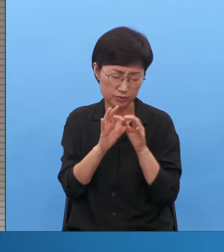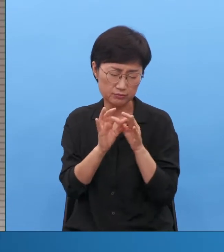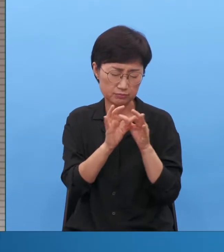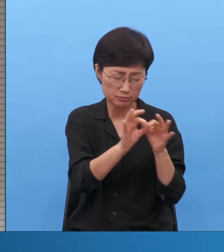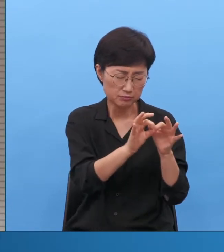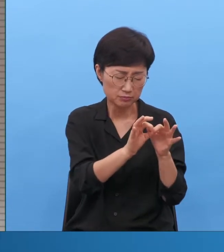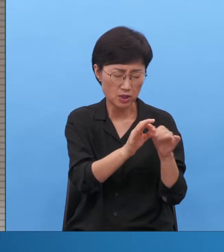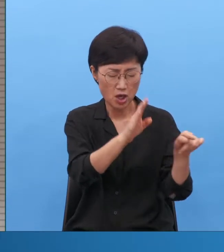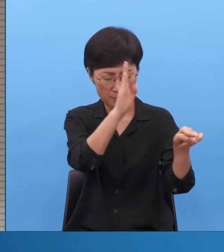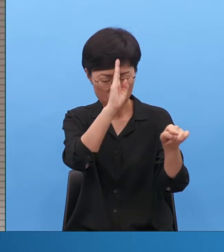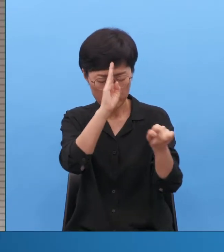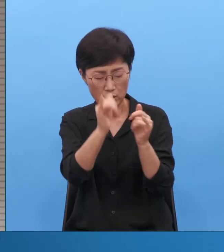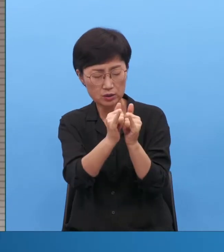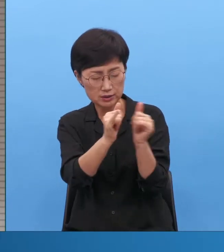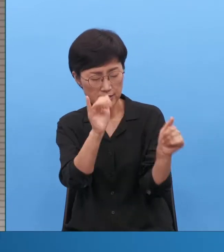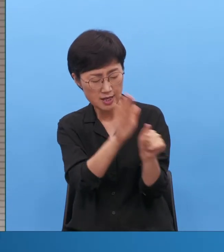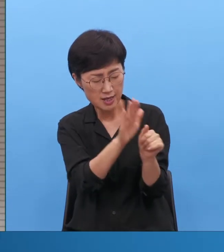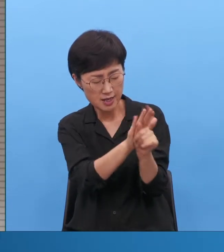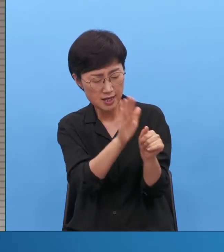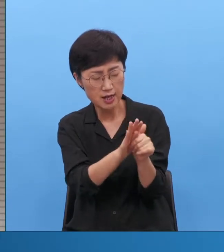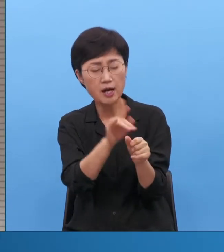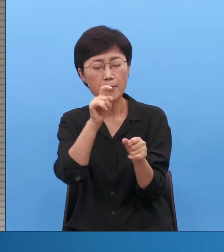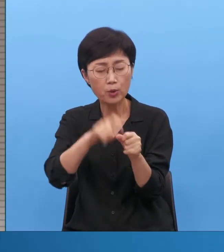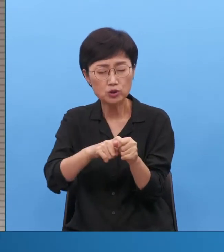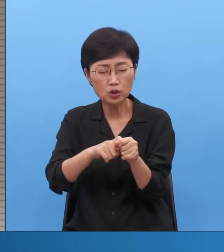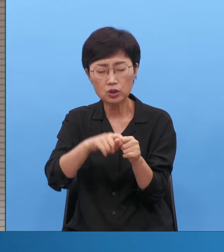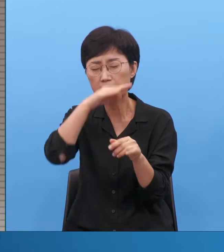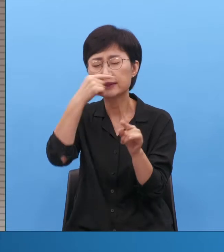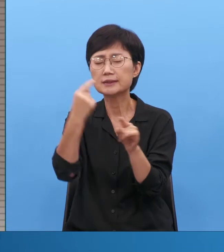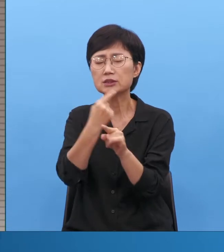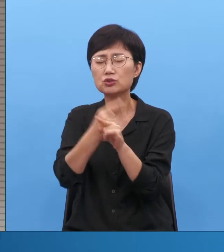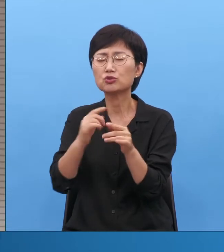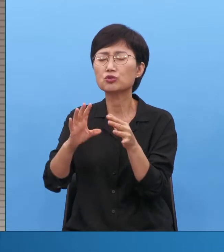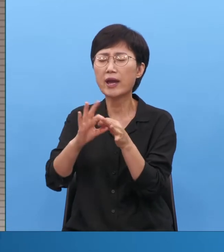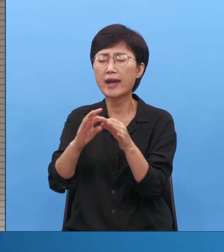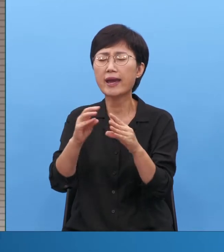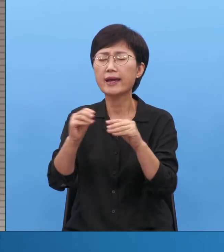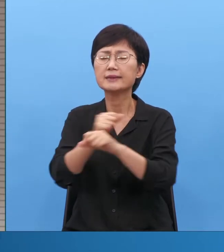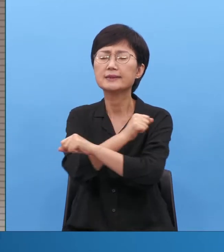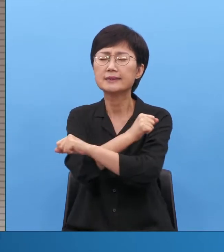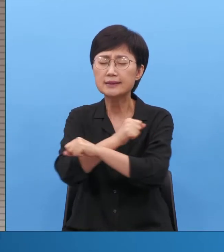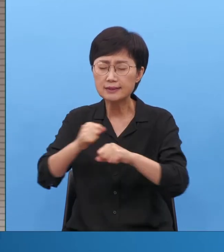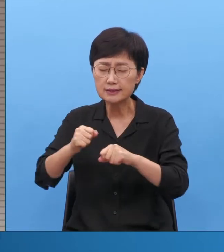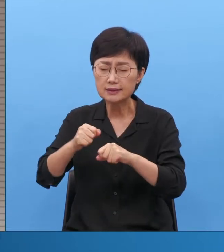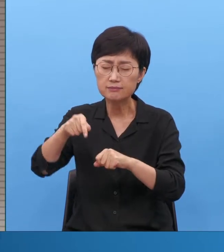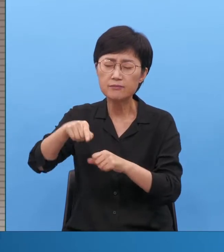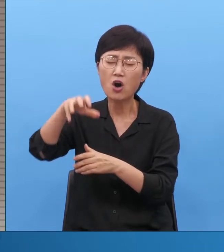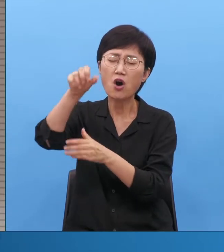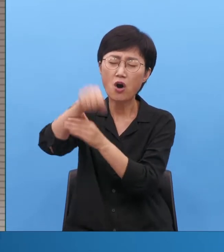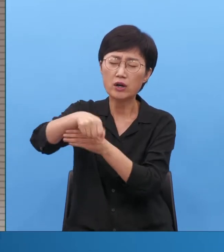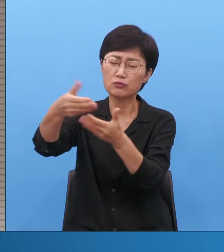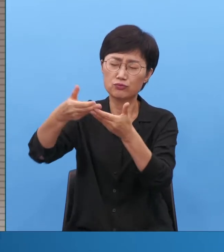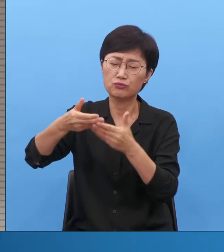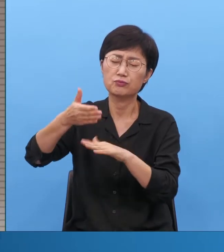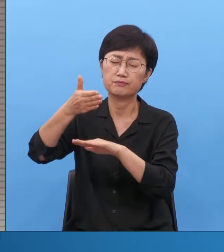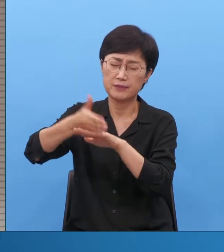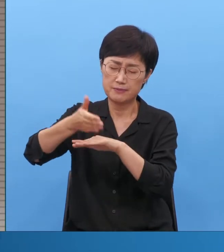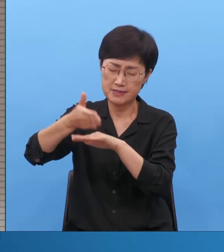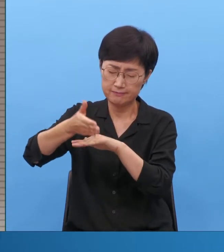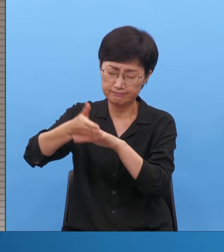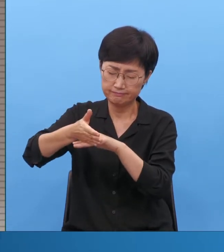세상을 치유하는 치유의 뜰을 회복해 주셔서 감사합니다. We thank you for restoring the courtyard for healing to heal the world that is diseased